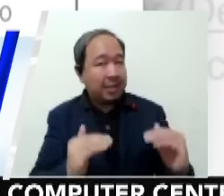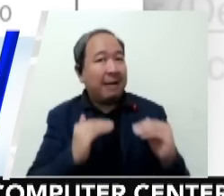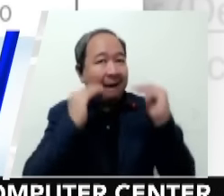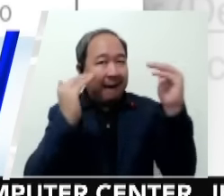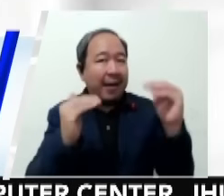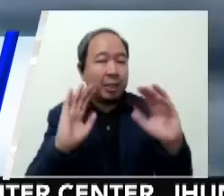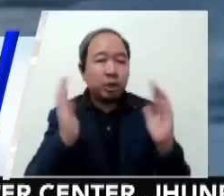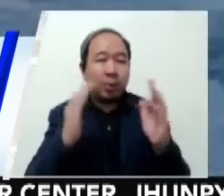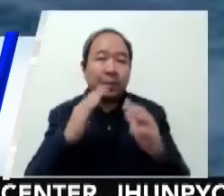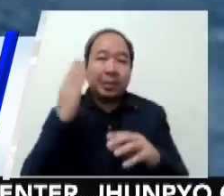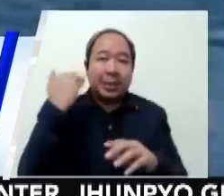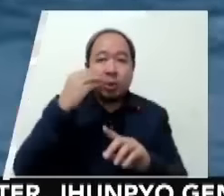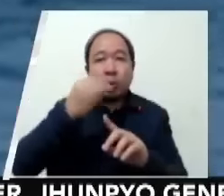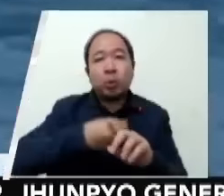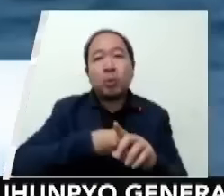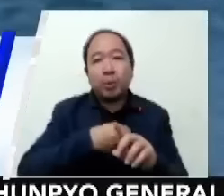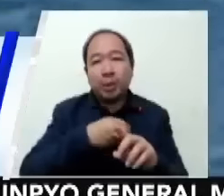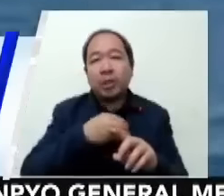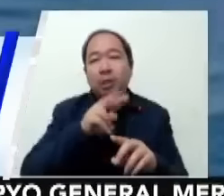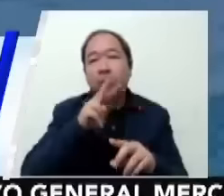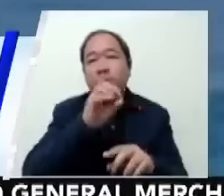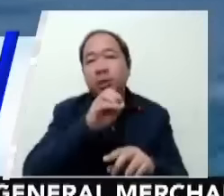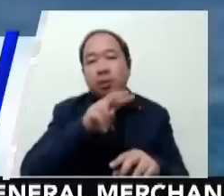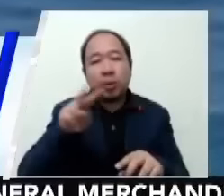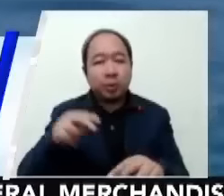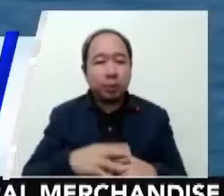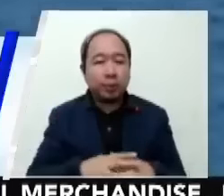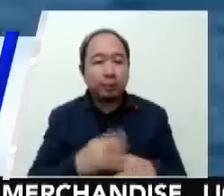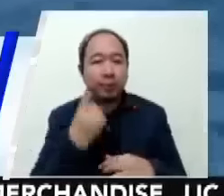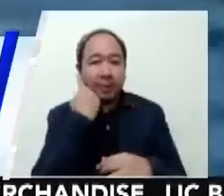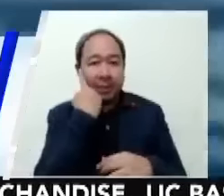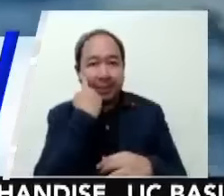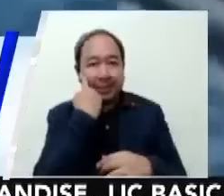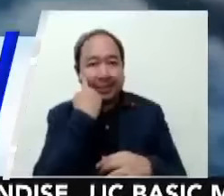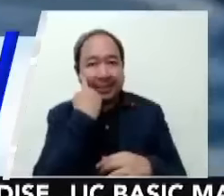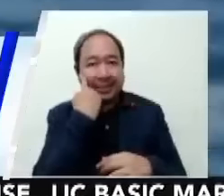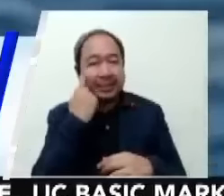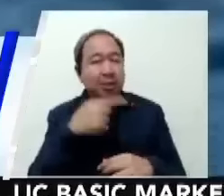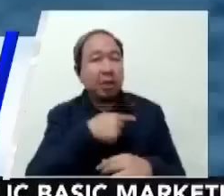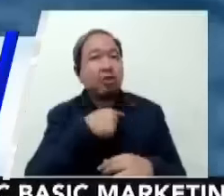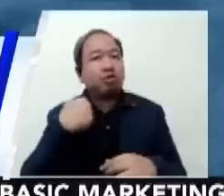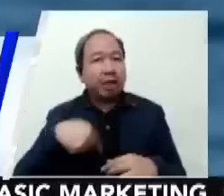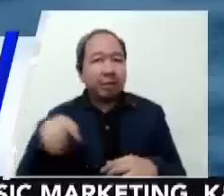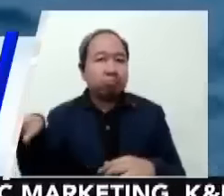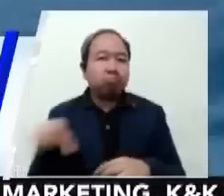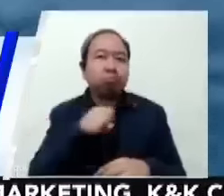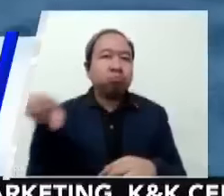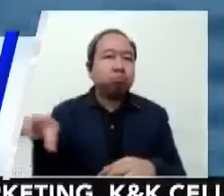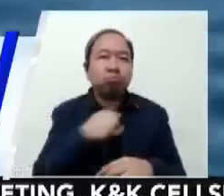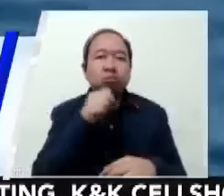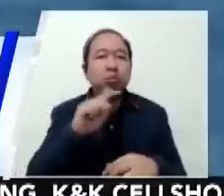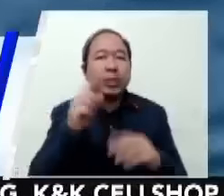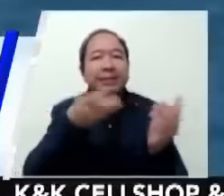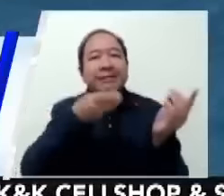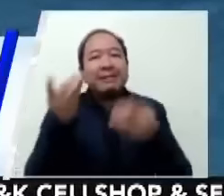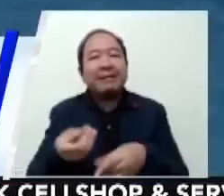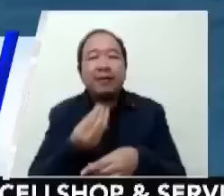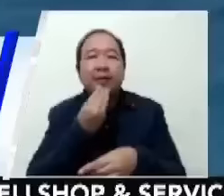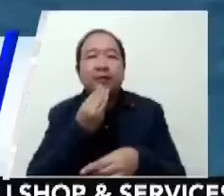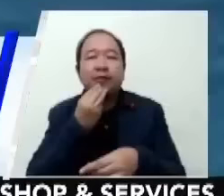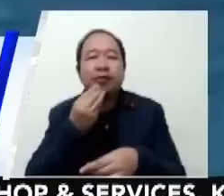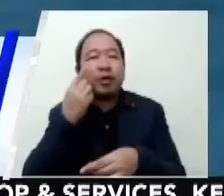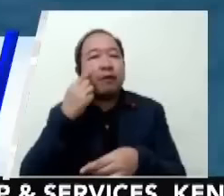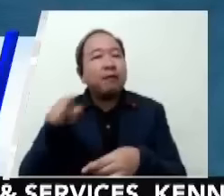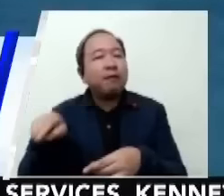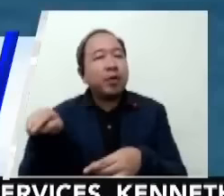ng 2022. Kamakailan inagawan ang supply ng pagkain na ibinagsak para sana sa mga sundalo nagbabantay sa nakasansad na BRP Sierra Madre